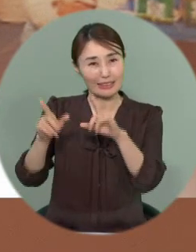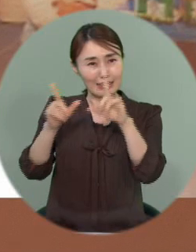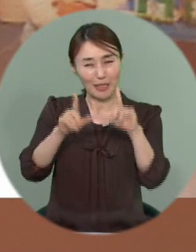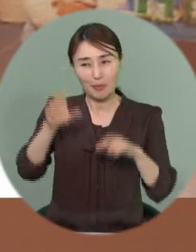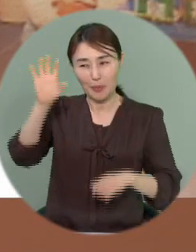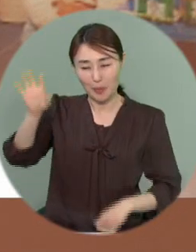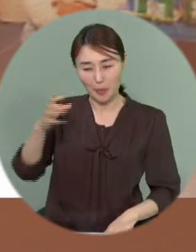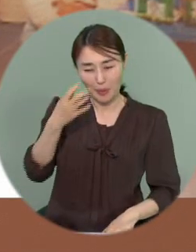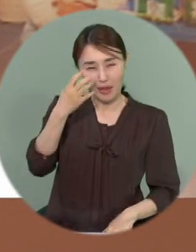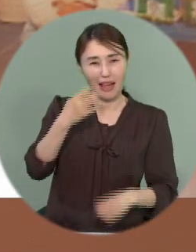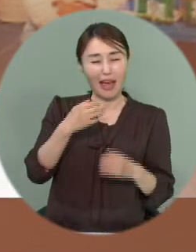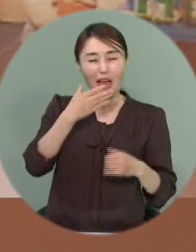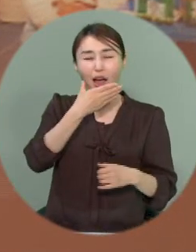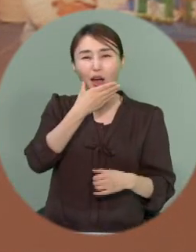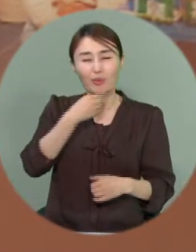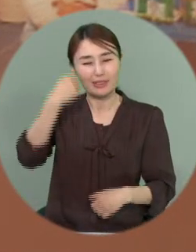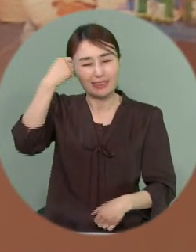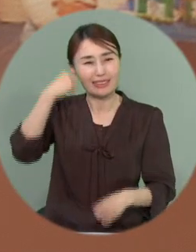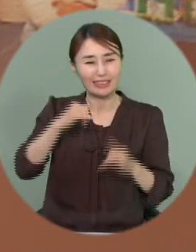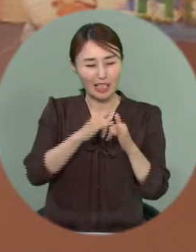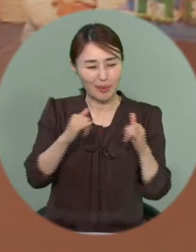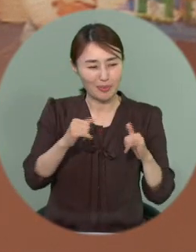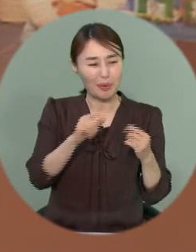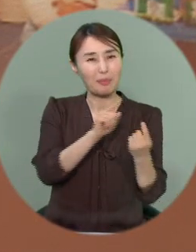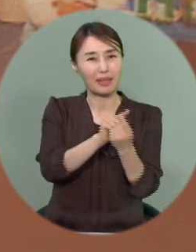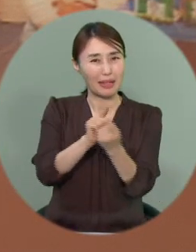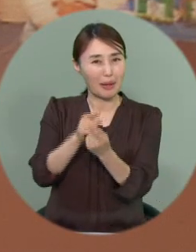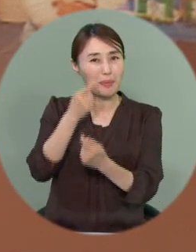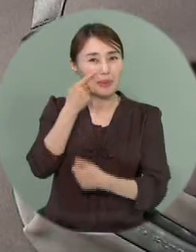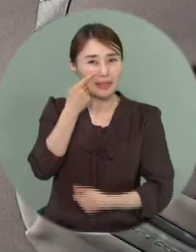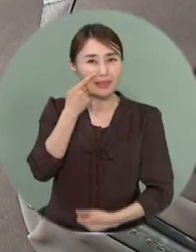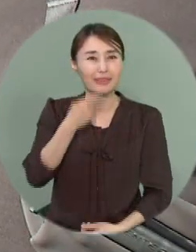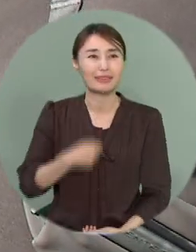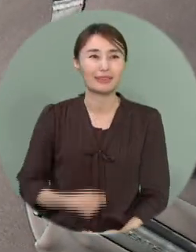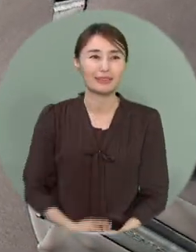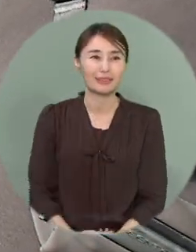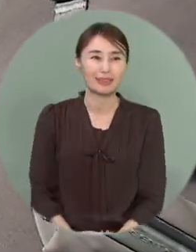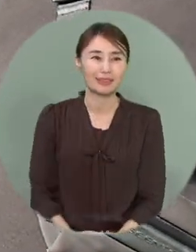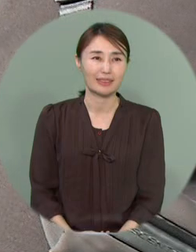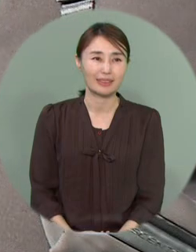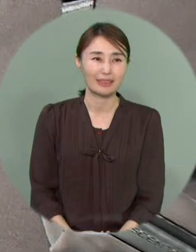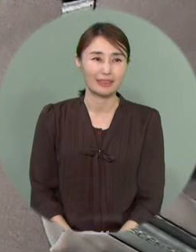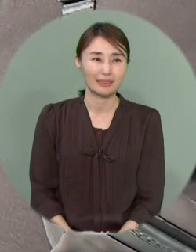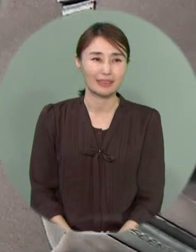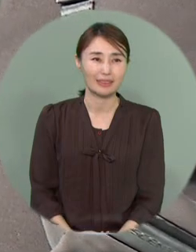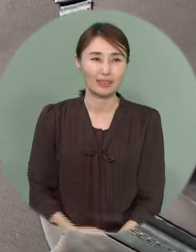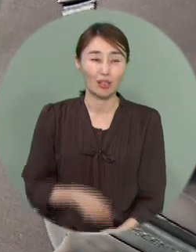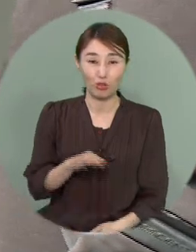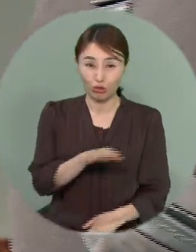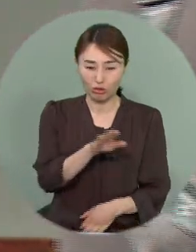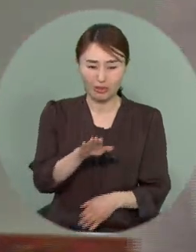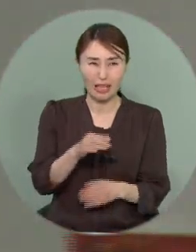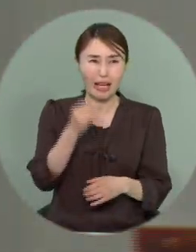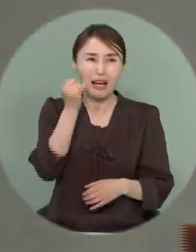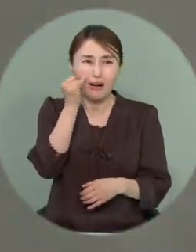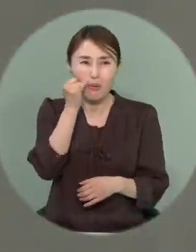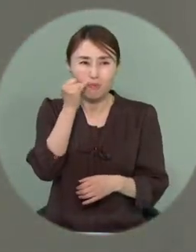행복을 만끽하는 사람들을 박수인 기자가 만나봤습니다. 알고 싶어? 그래요, 우리